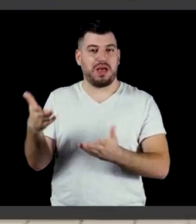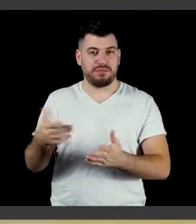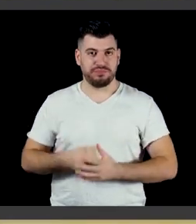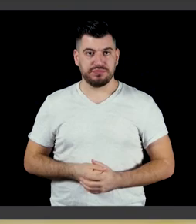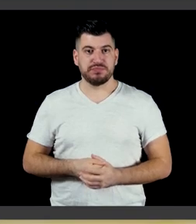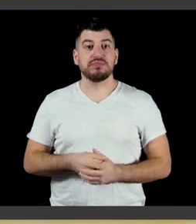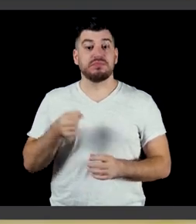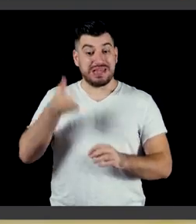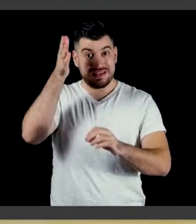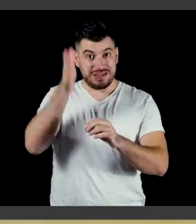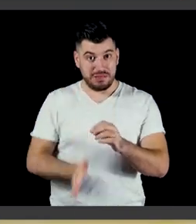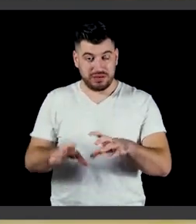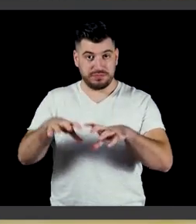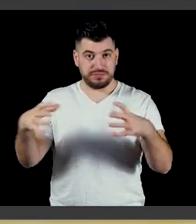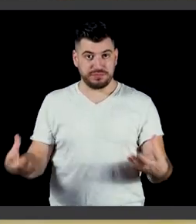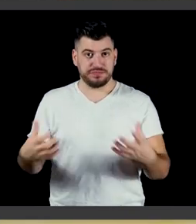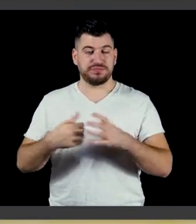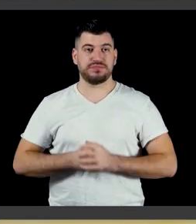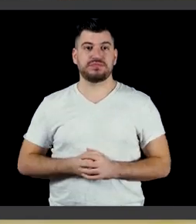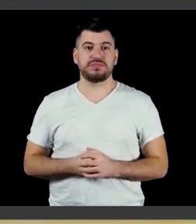Κόβω τις πιπεριές στη μέση.